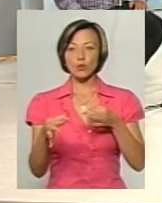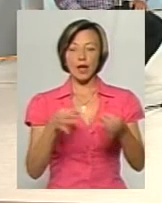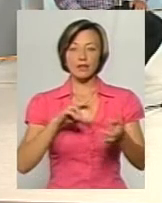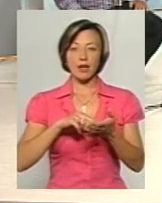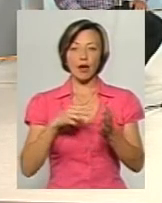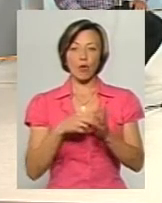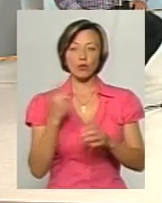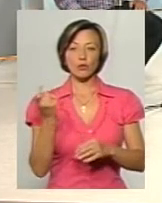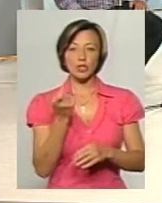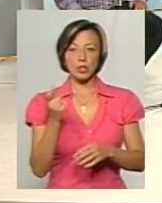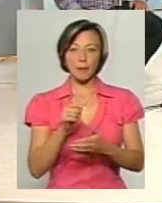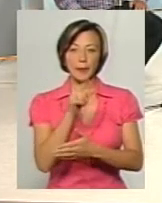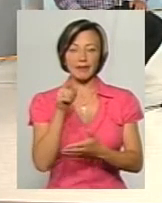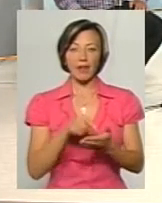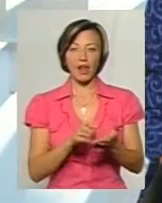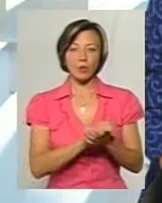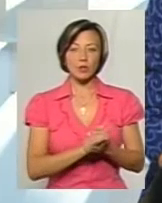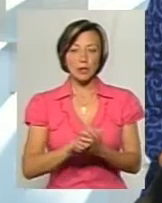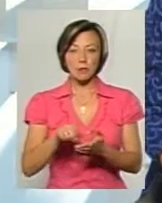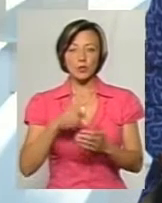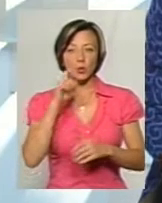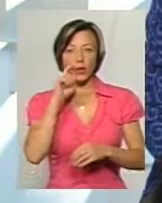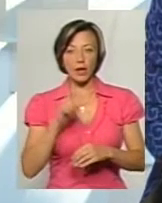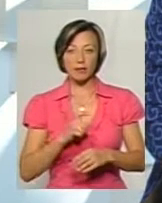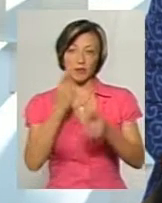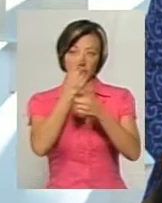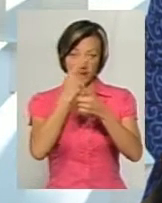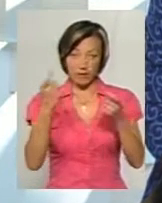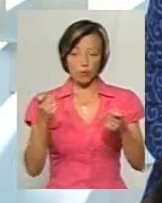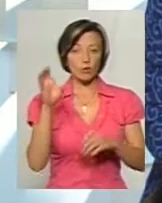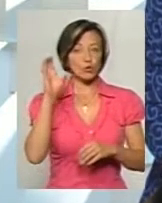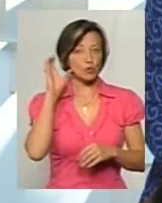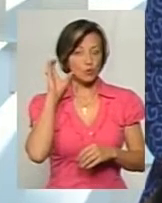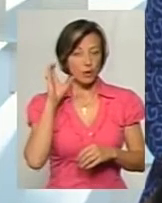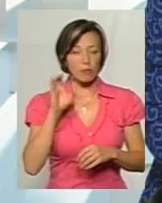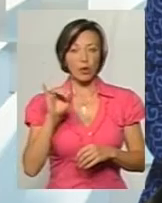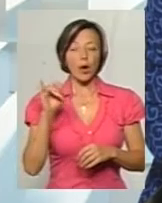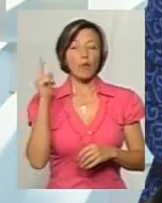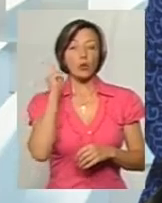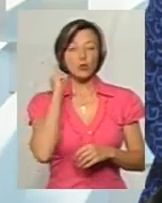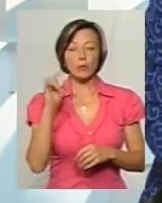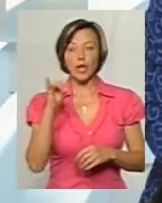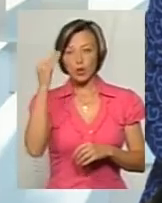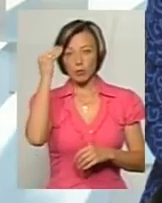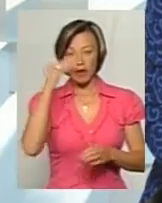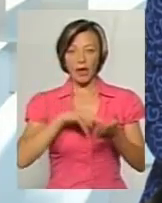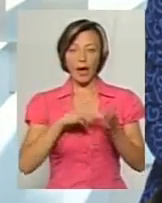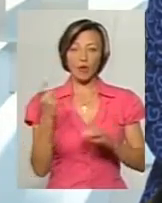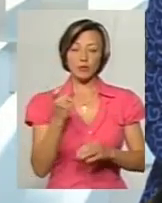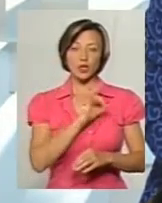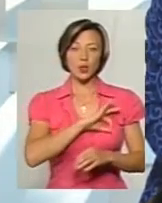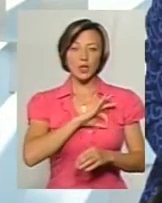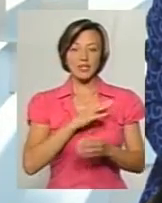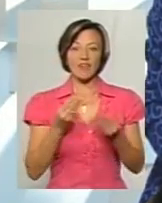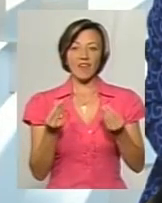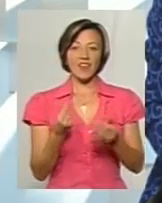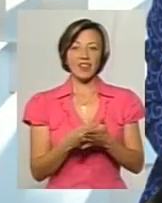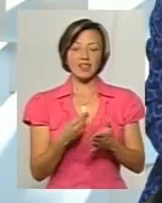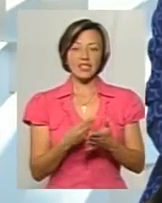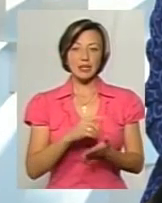України. Зазначу, що нині впродовж ефіру, шановний глядачу, почуємо і думки економістів, юристів та